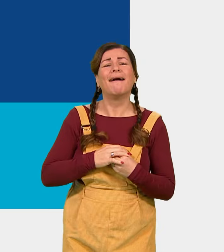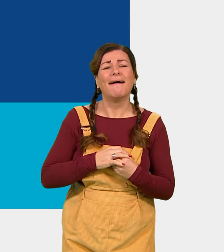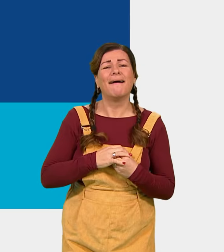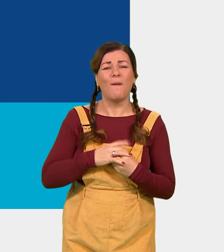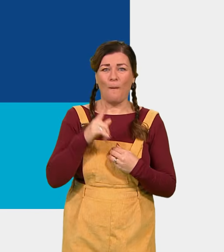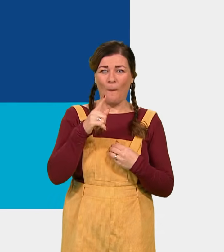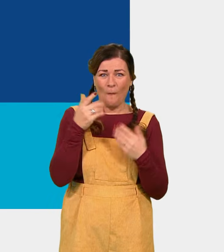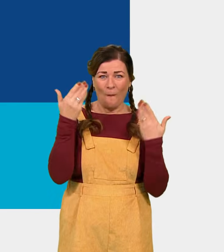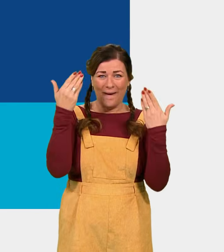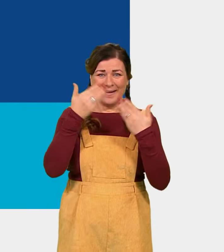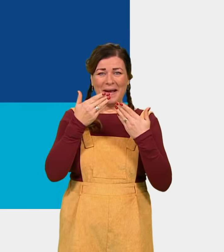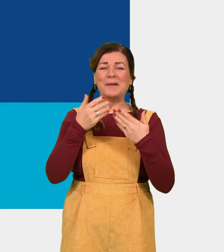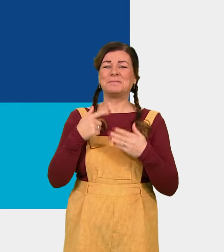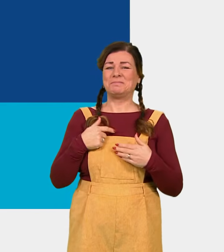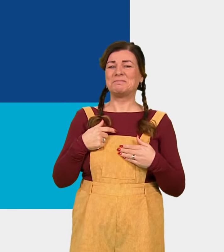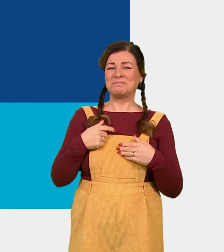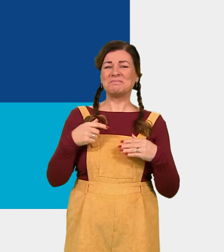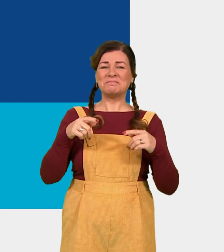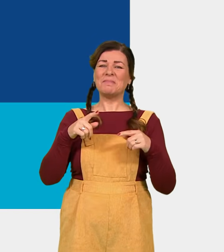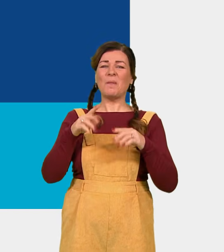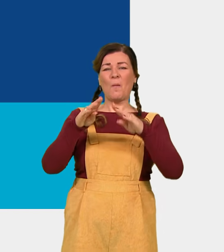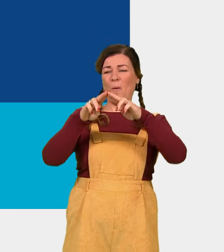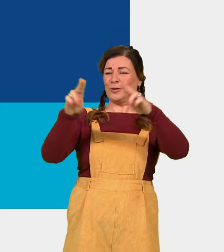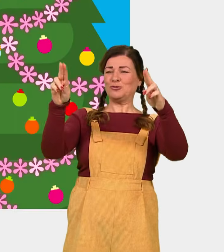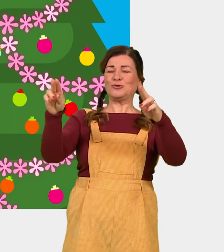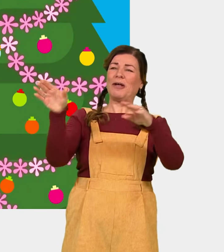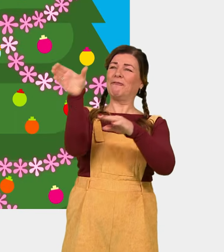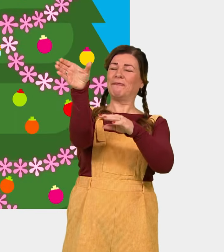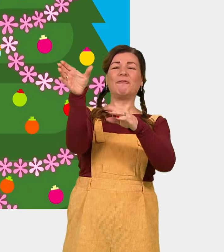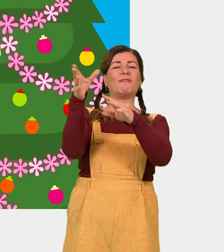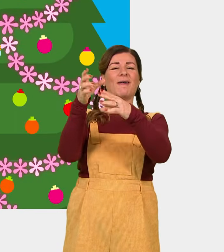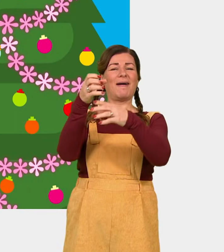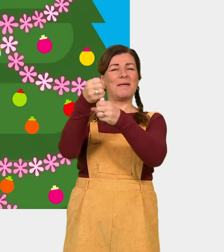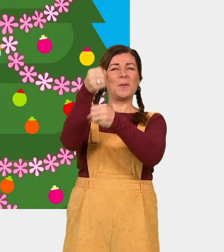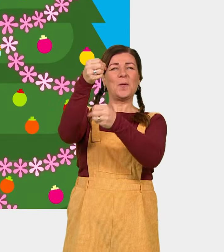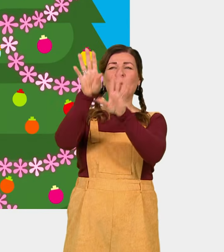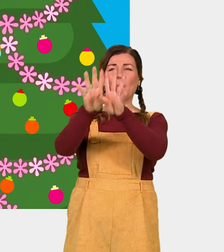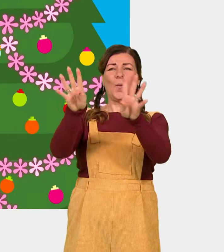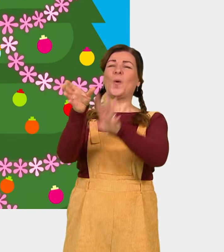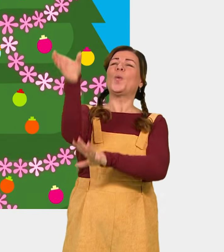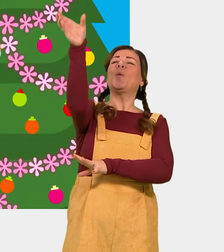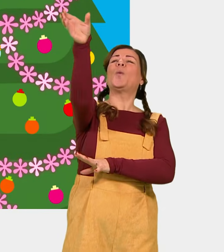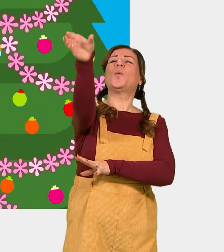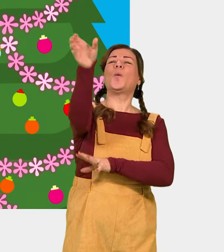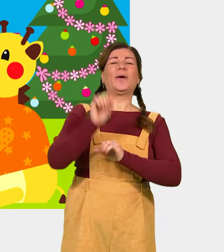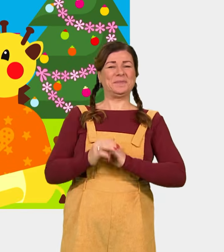honno, roddodd Jangle, Miriam a Menora ar y silff yn y lolfa.